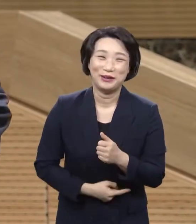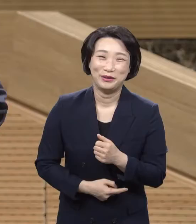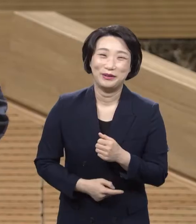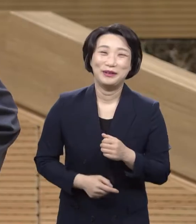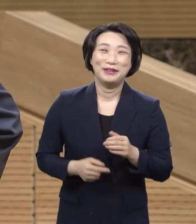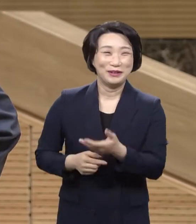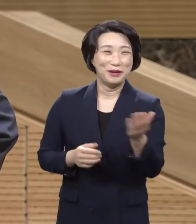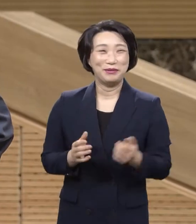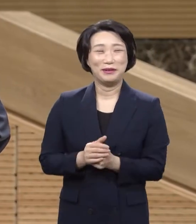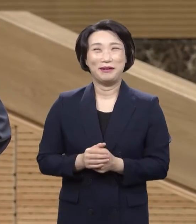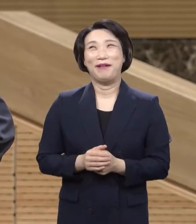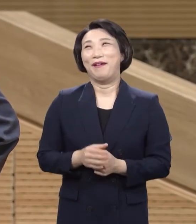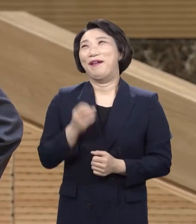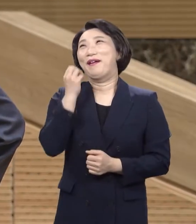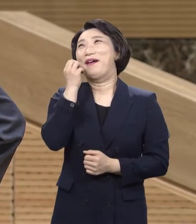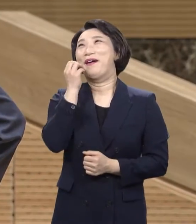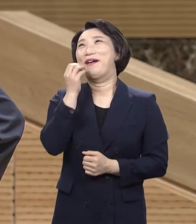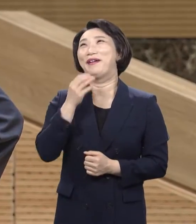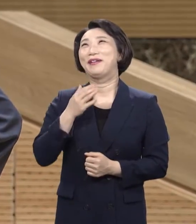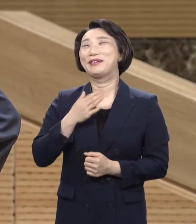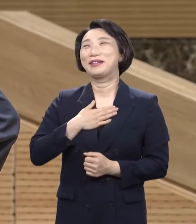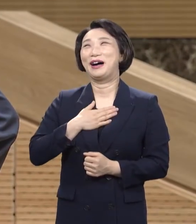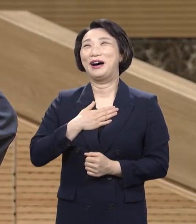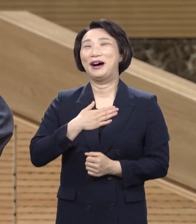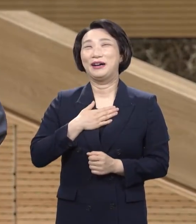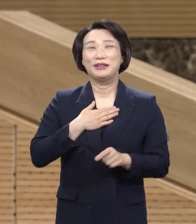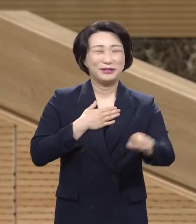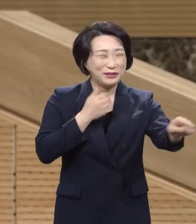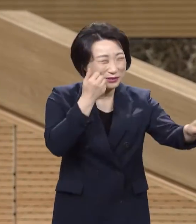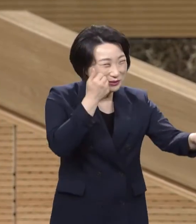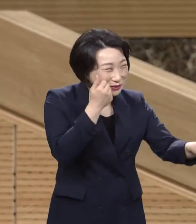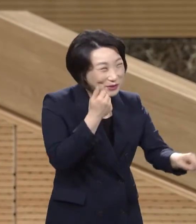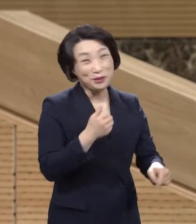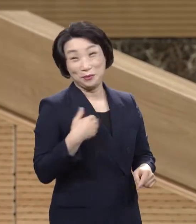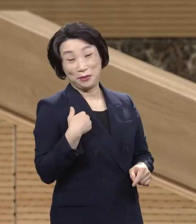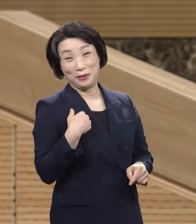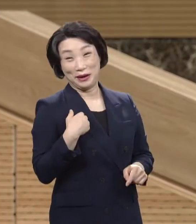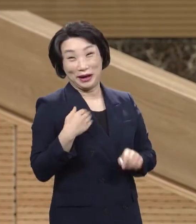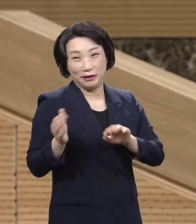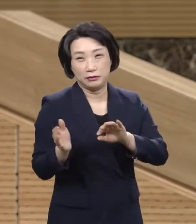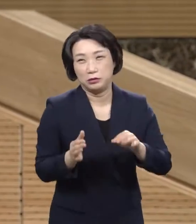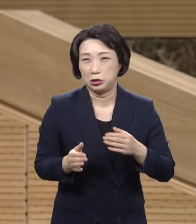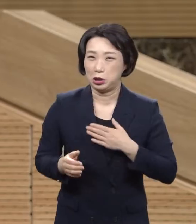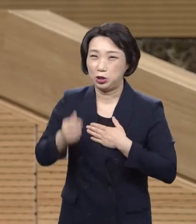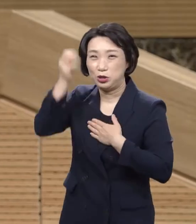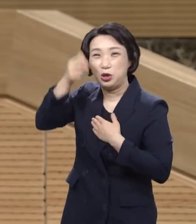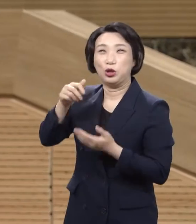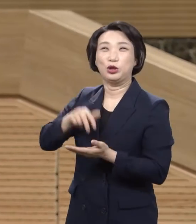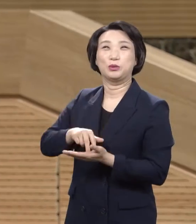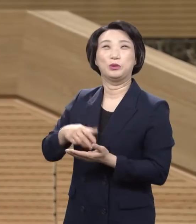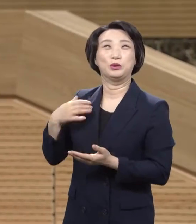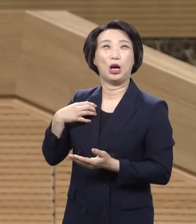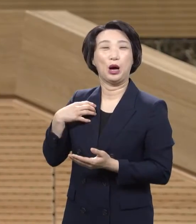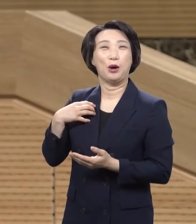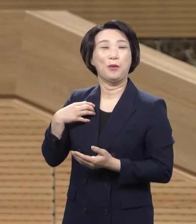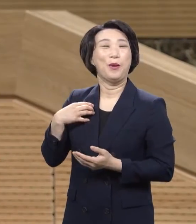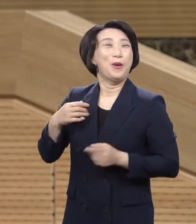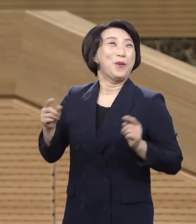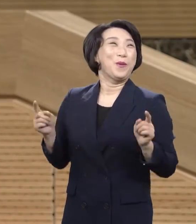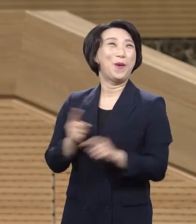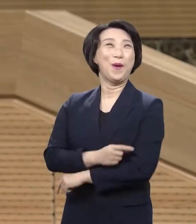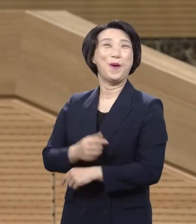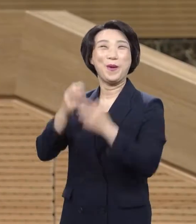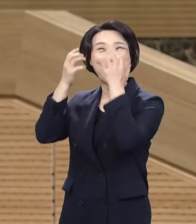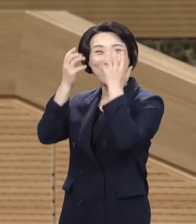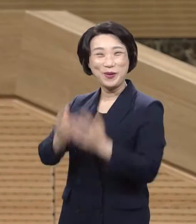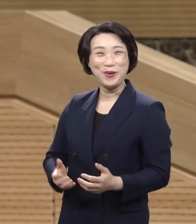절로 내가 사람들은 아무도 모르는데 내 영적 신분은 어마어마하게